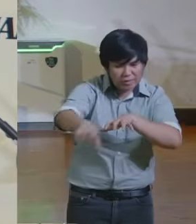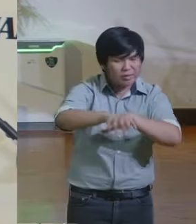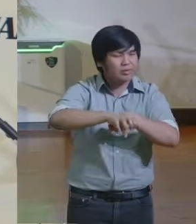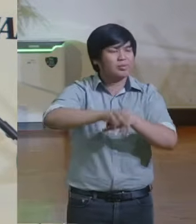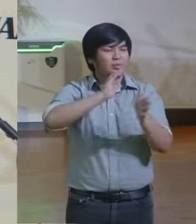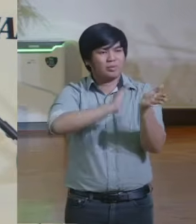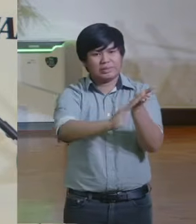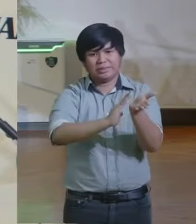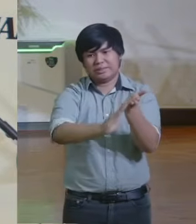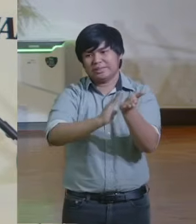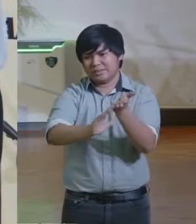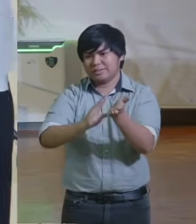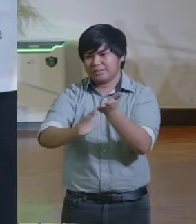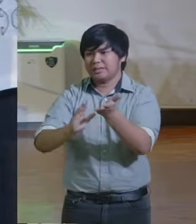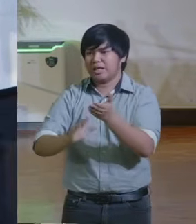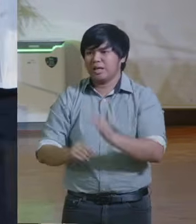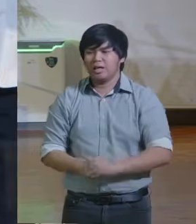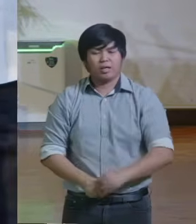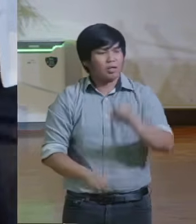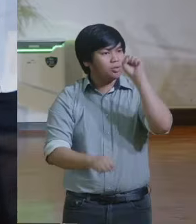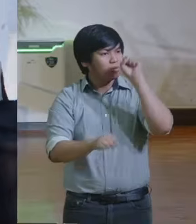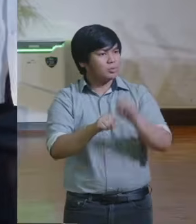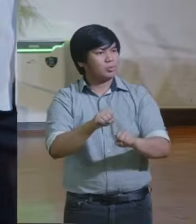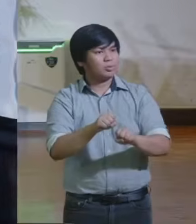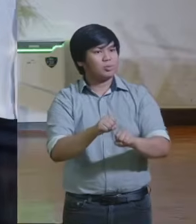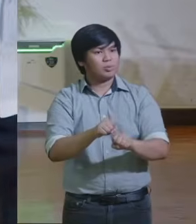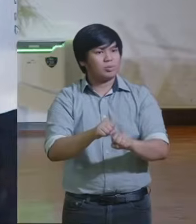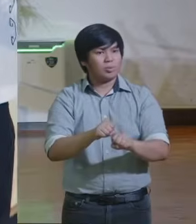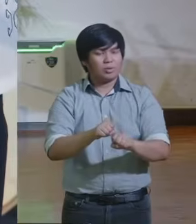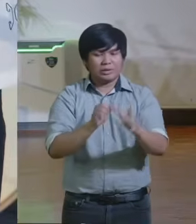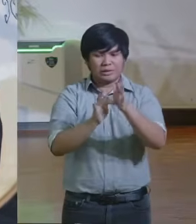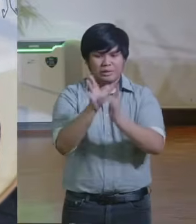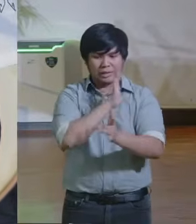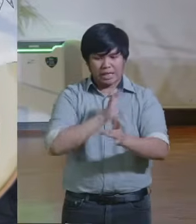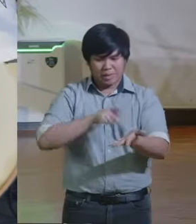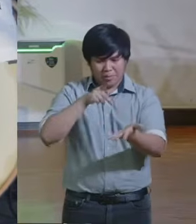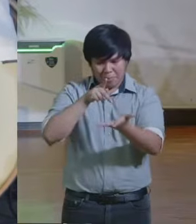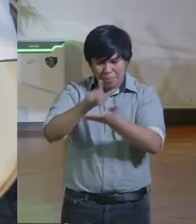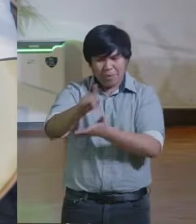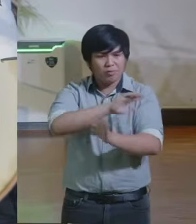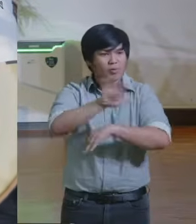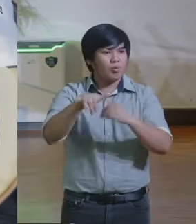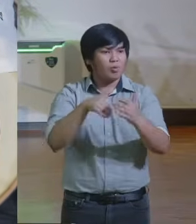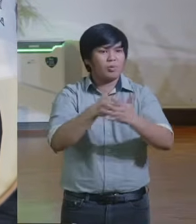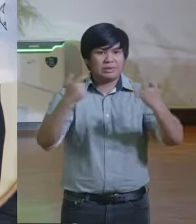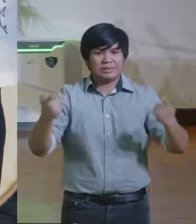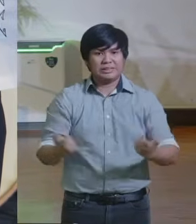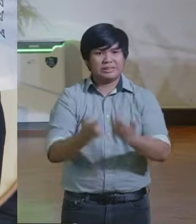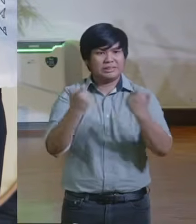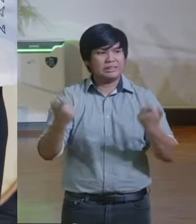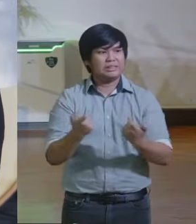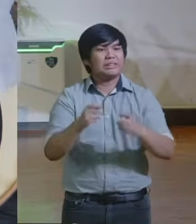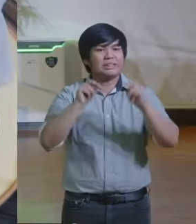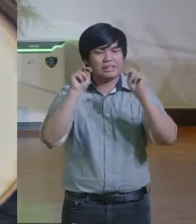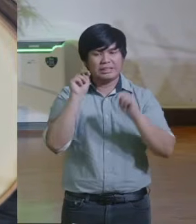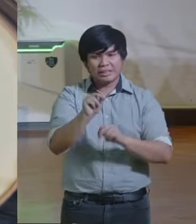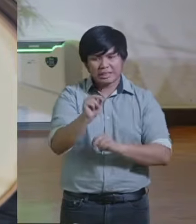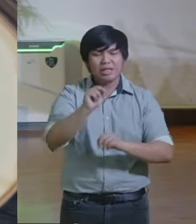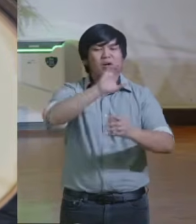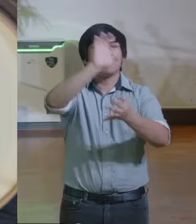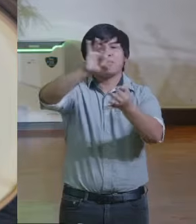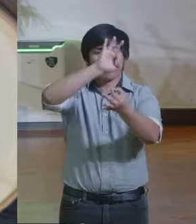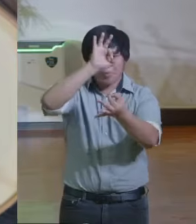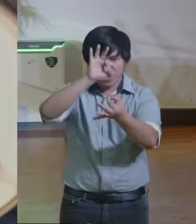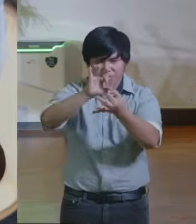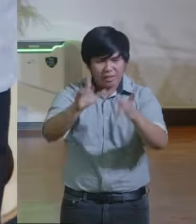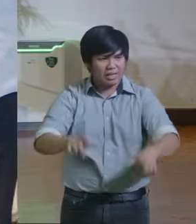atonement. Para niya magawa yung pagbabayad sala para sa atin. Kailangan niya maging perfect at si